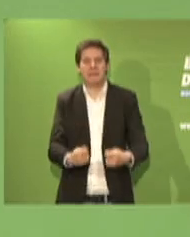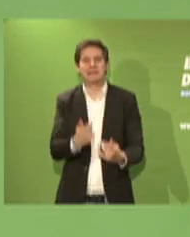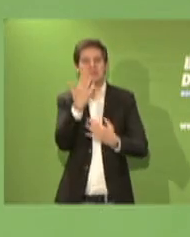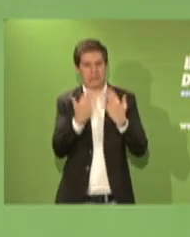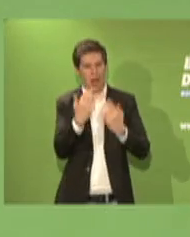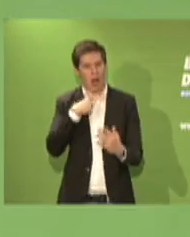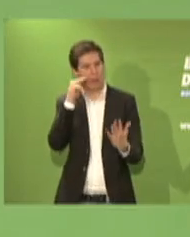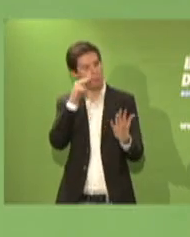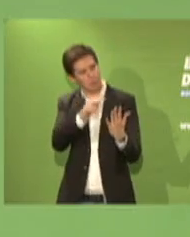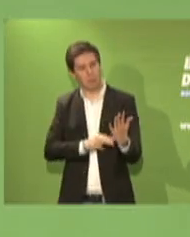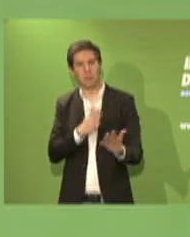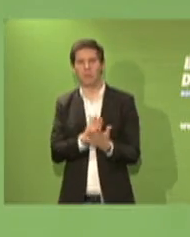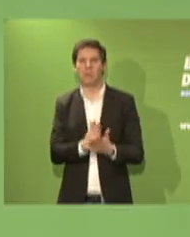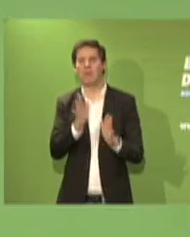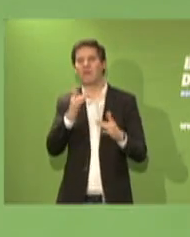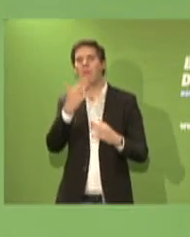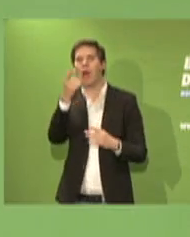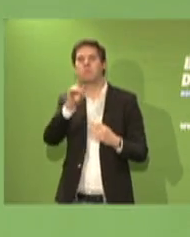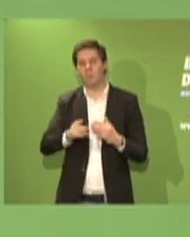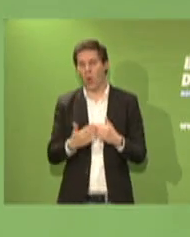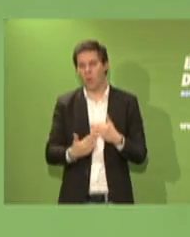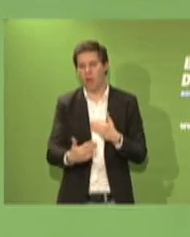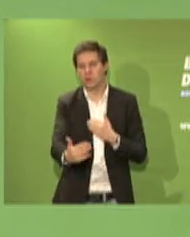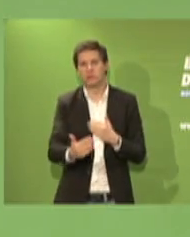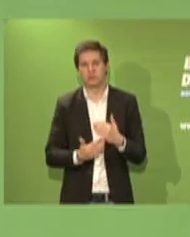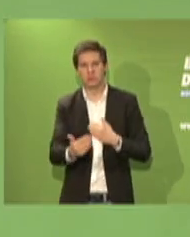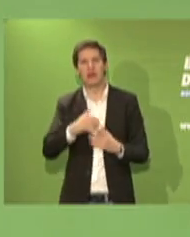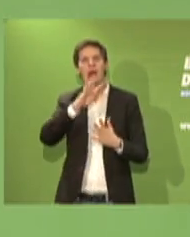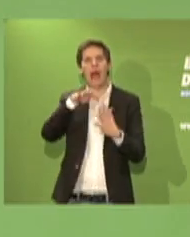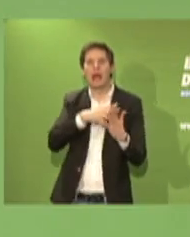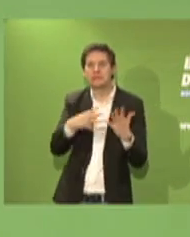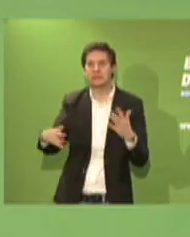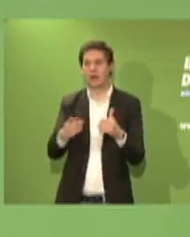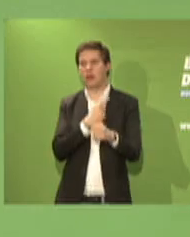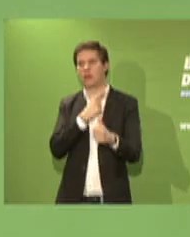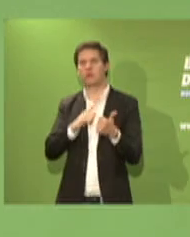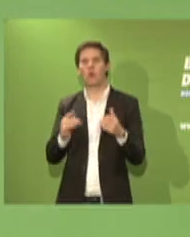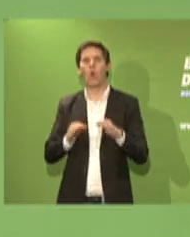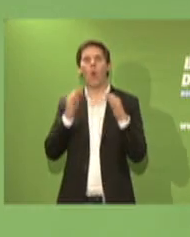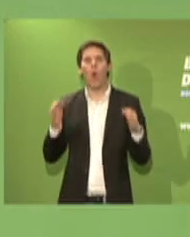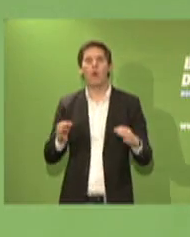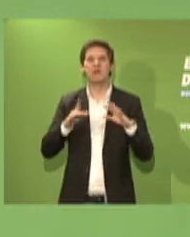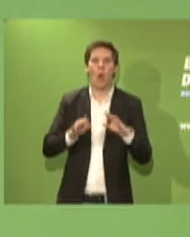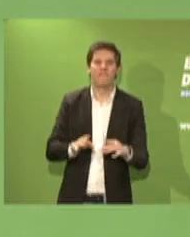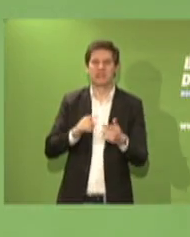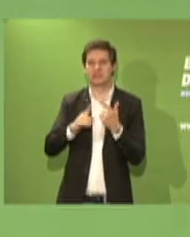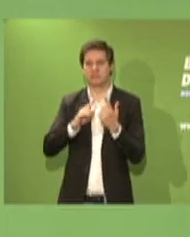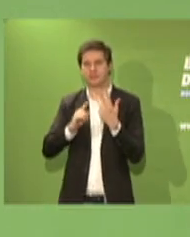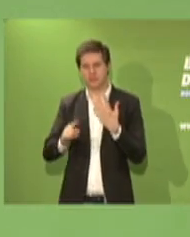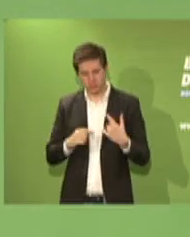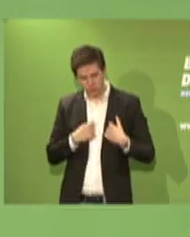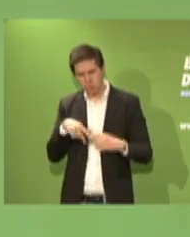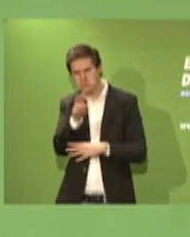von den nächsten Monat habe ich auch mit Excel und mit OpenOffice und so weiter mir einen